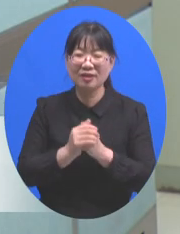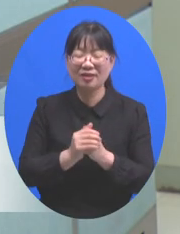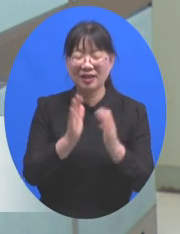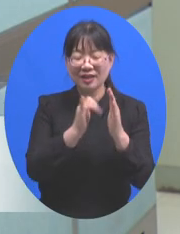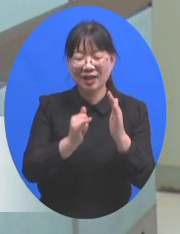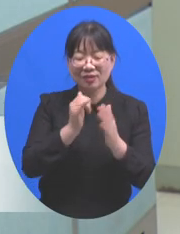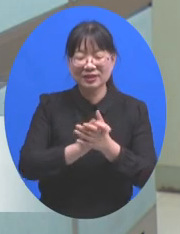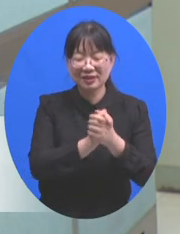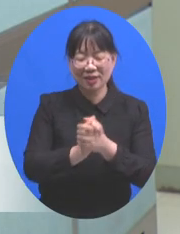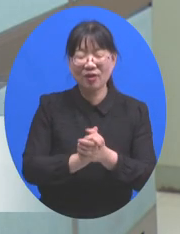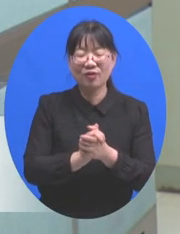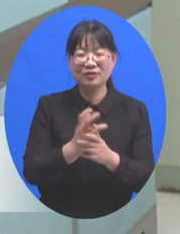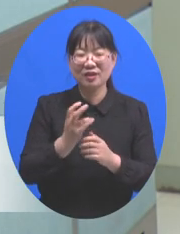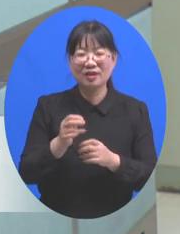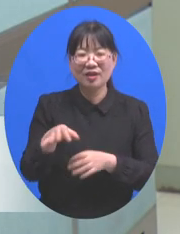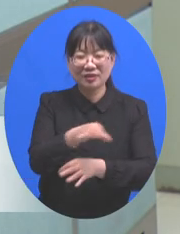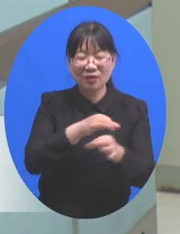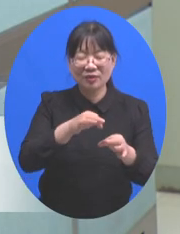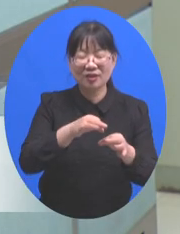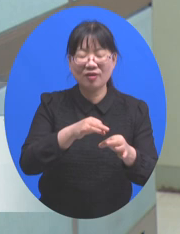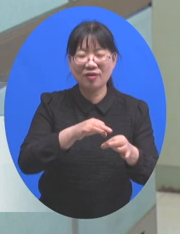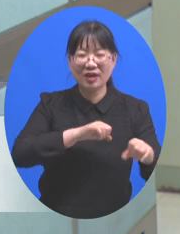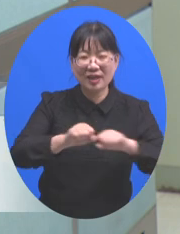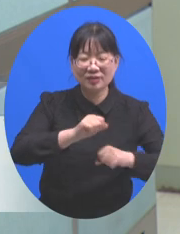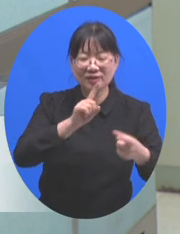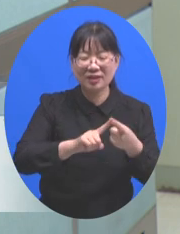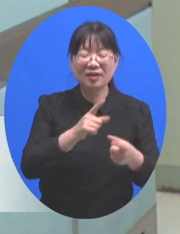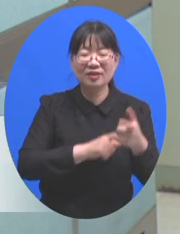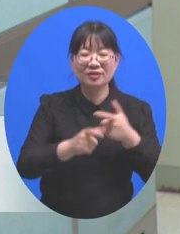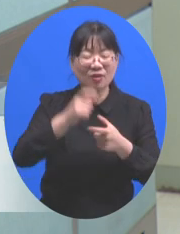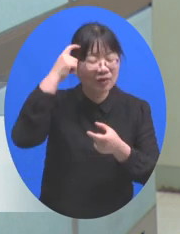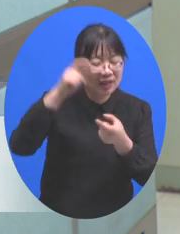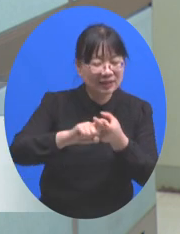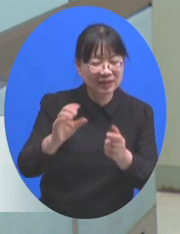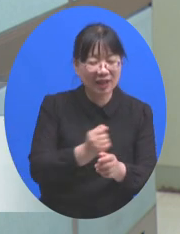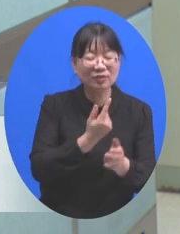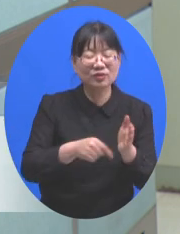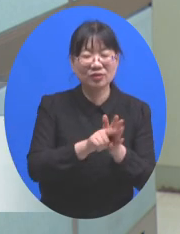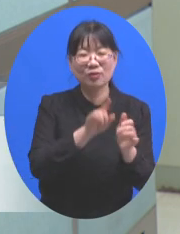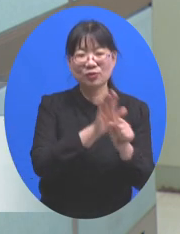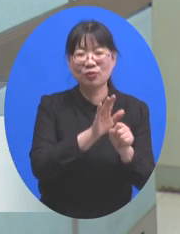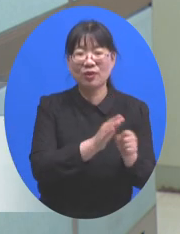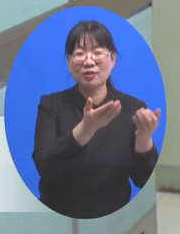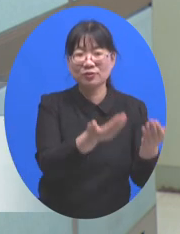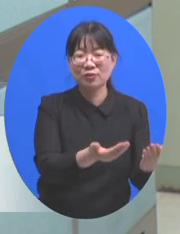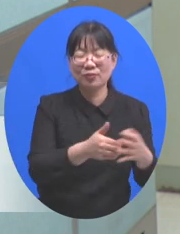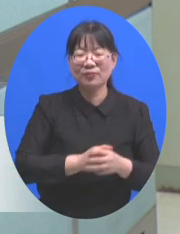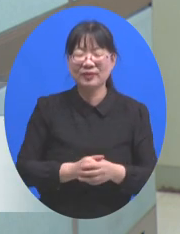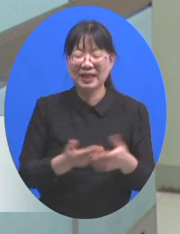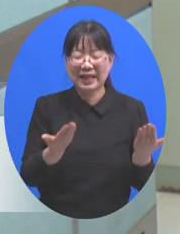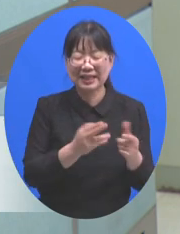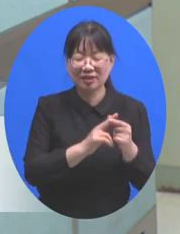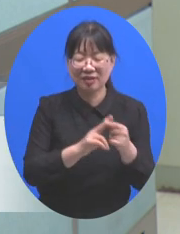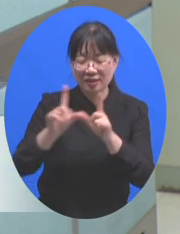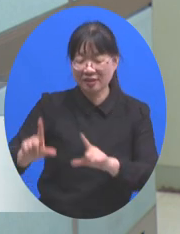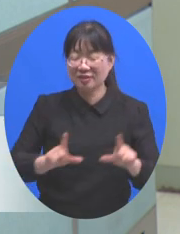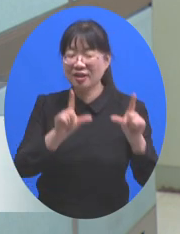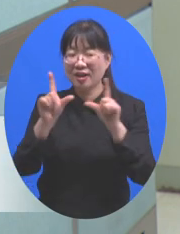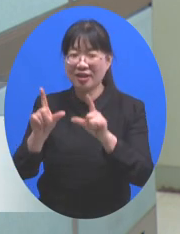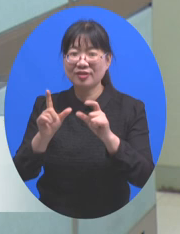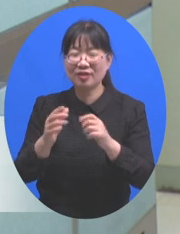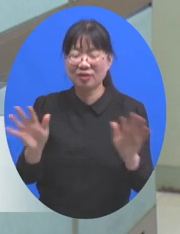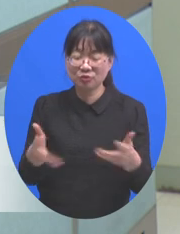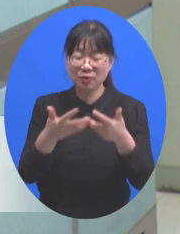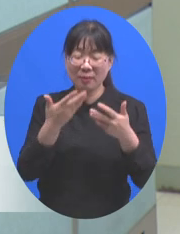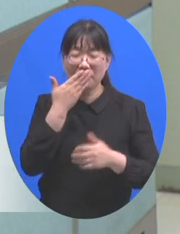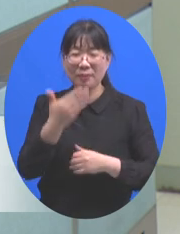가족 친화 경영에 대해서 더욱 많은 관심을 가질 수 있도록 하여서 일과 생활의 조화를 이룰